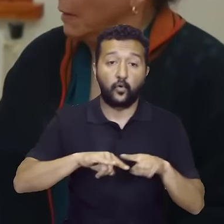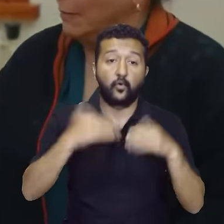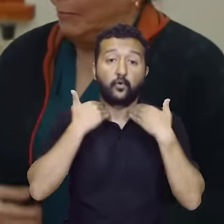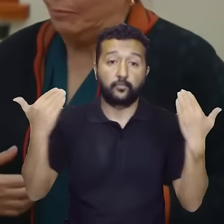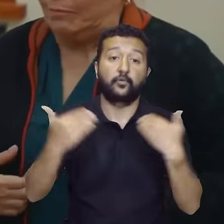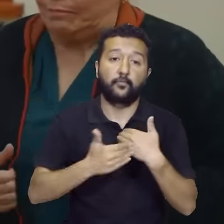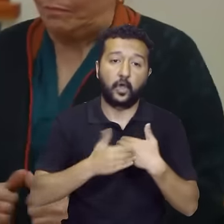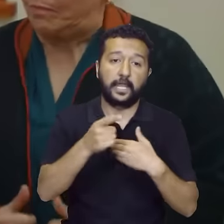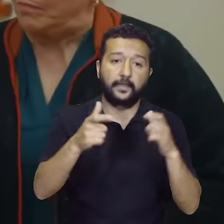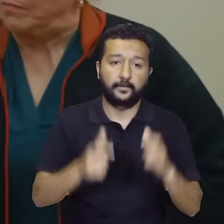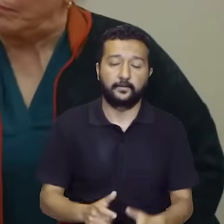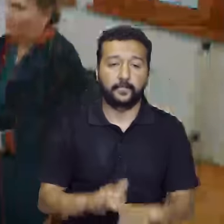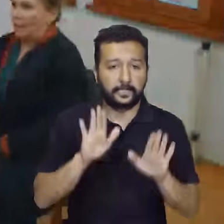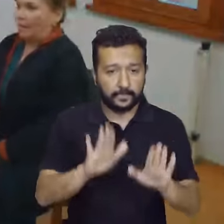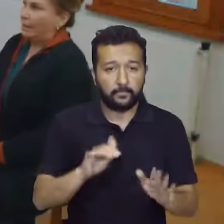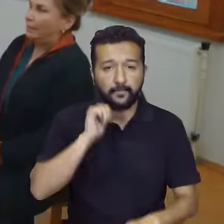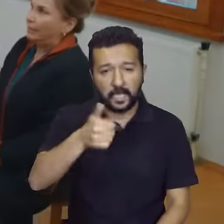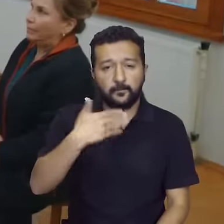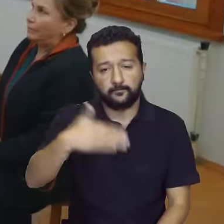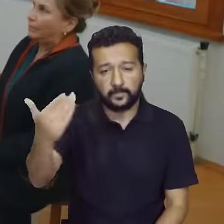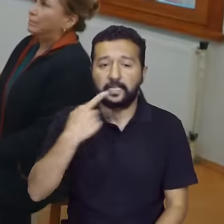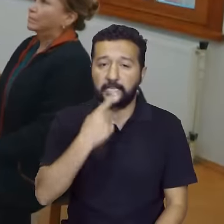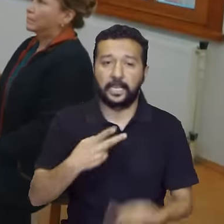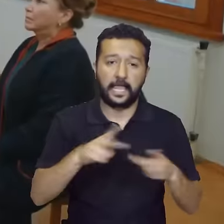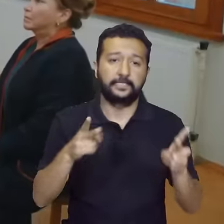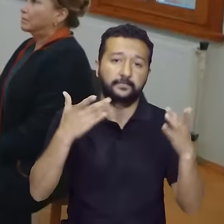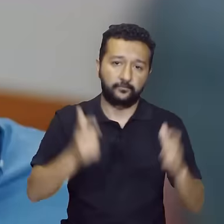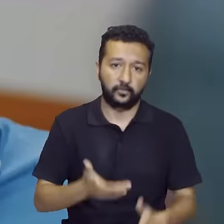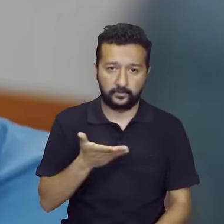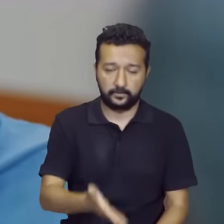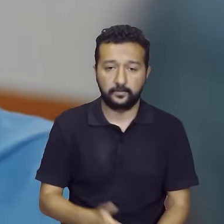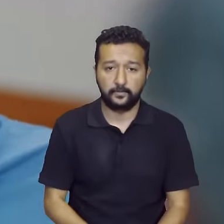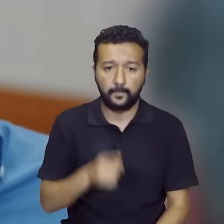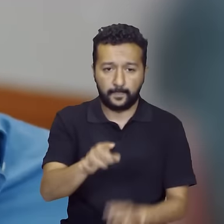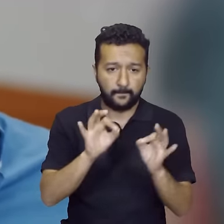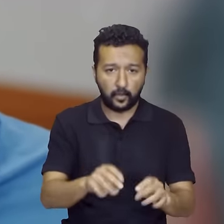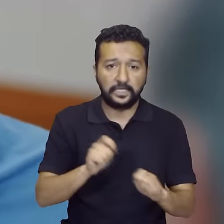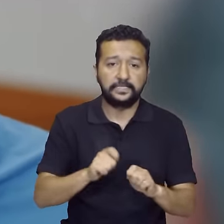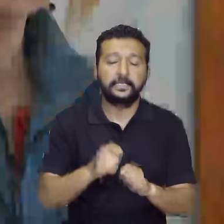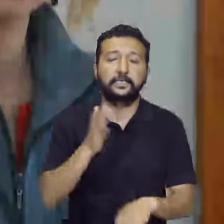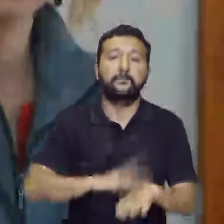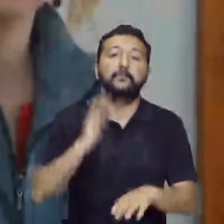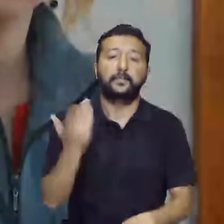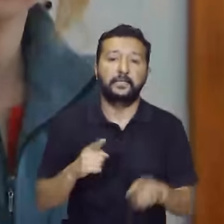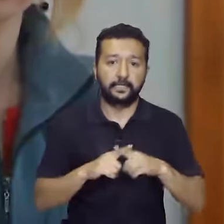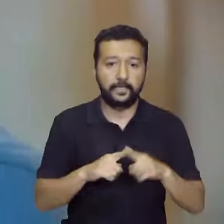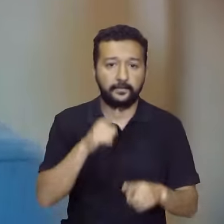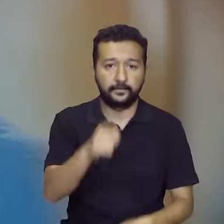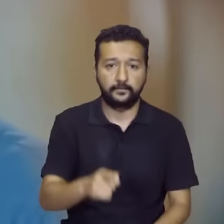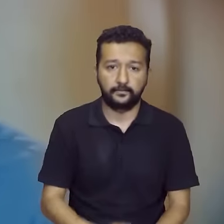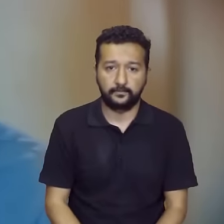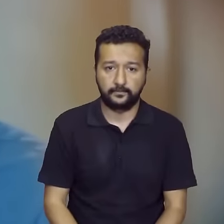ve muayenehane. Tamam, yarın öbür gün diyelim ki açtık burayı. Ya bu şekilde iş de yapamayız ki biz. Tarık.